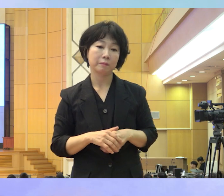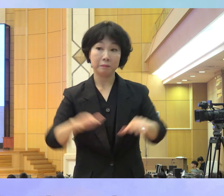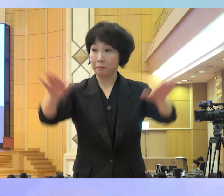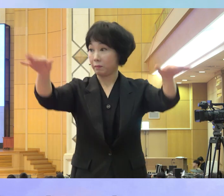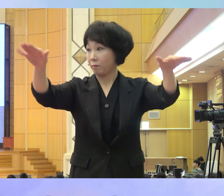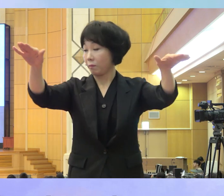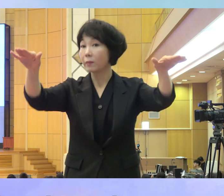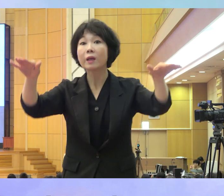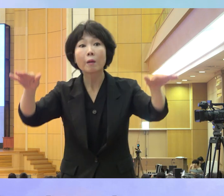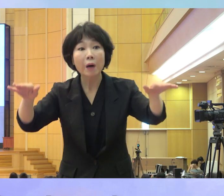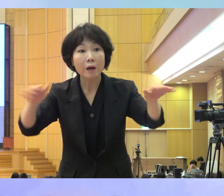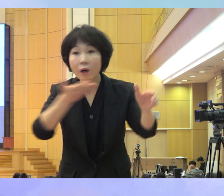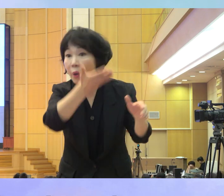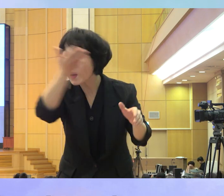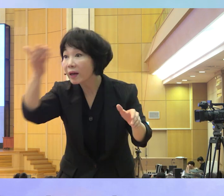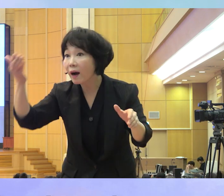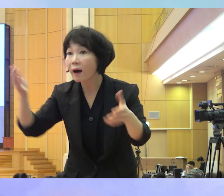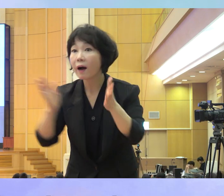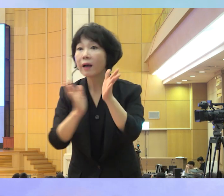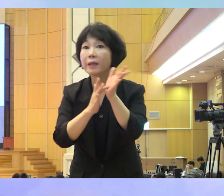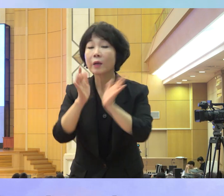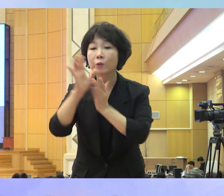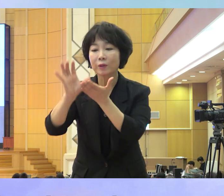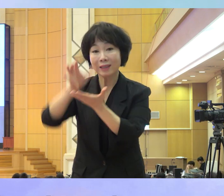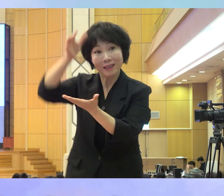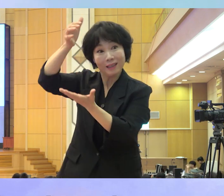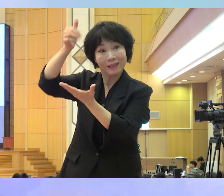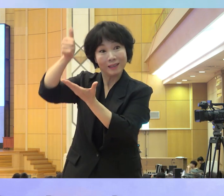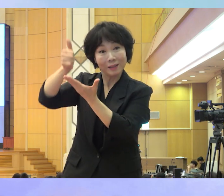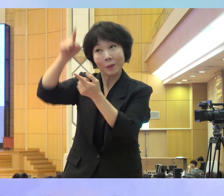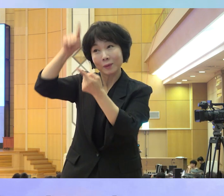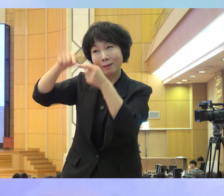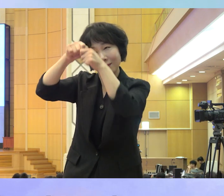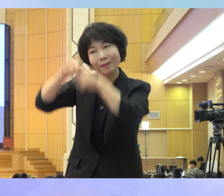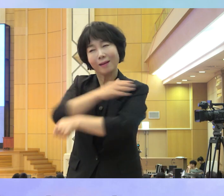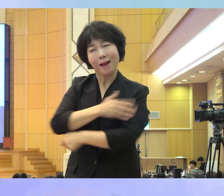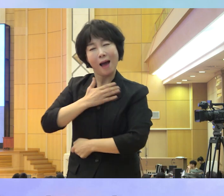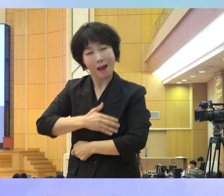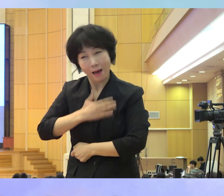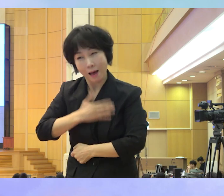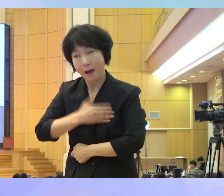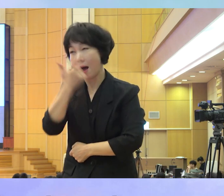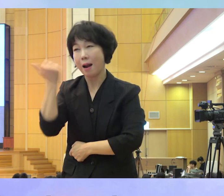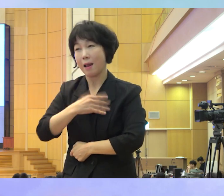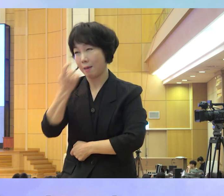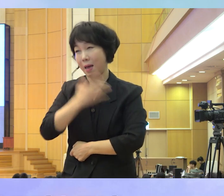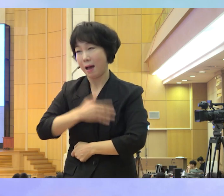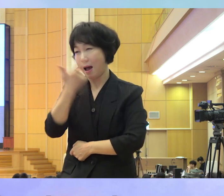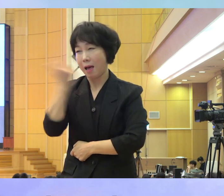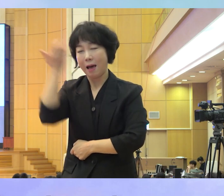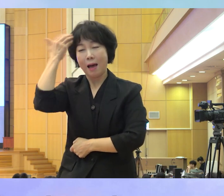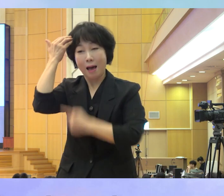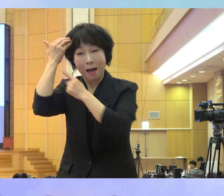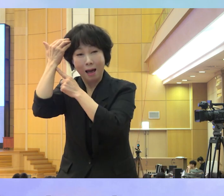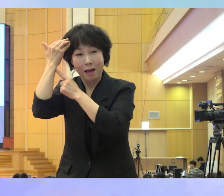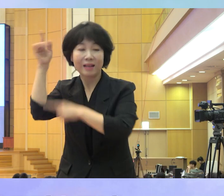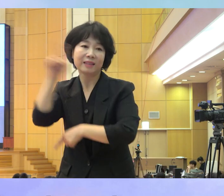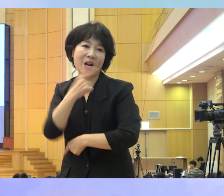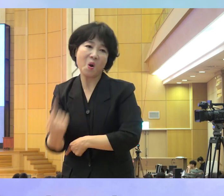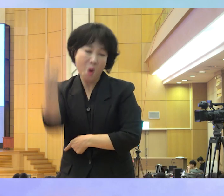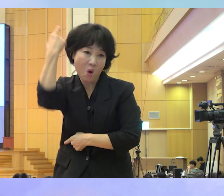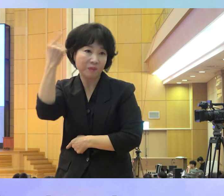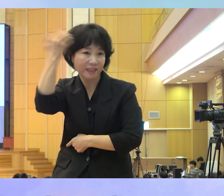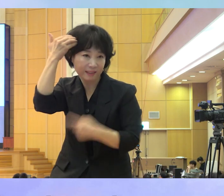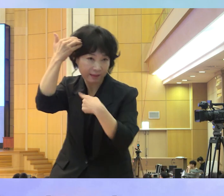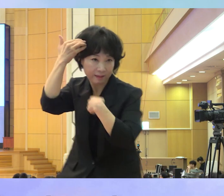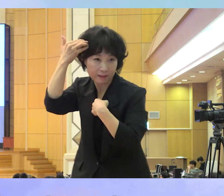그리스도를 아는 지식이 가장 고상하다. 응? 그리스도를 아는 사람들은 내게